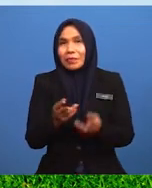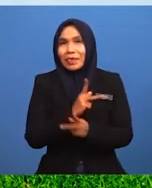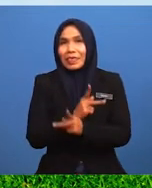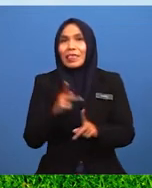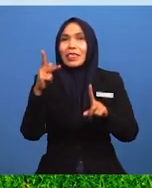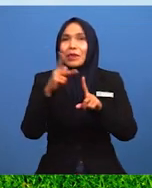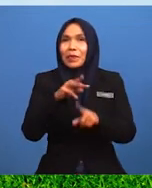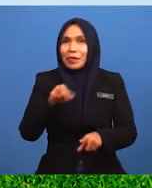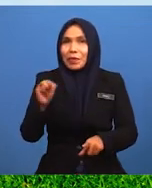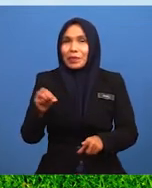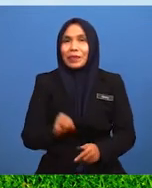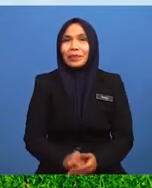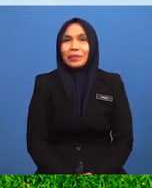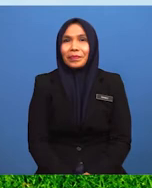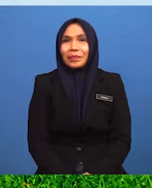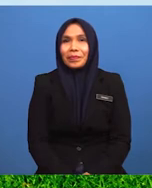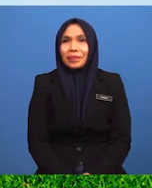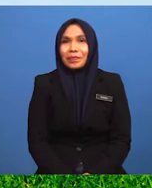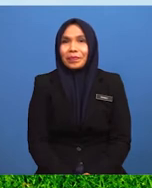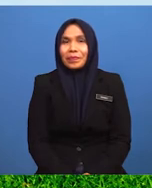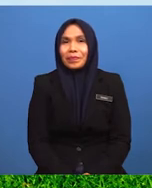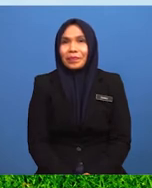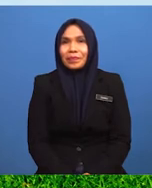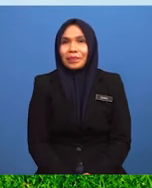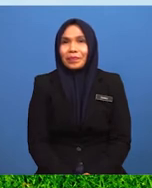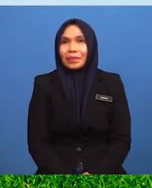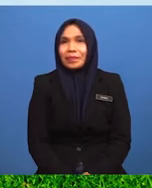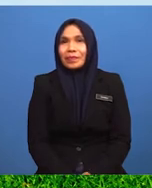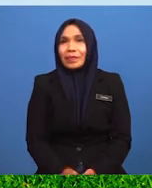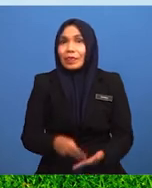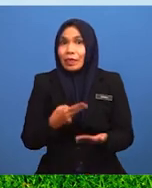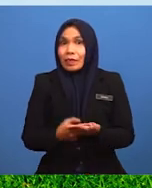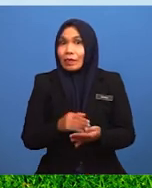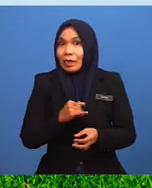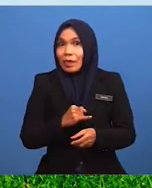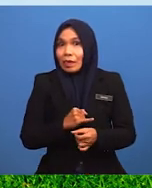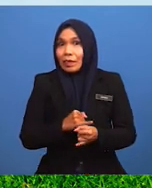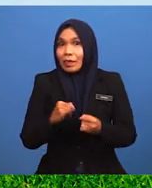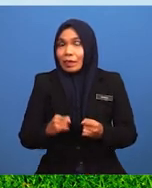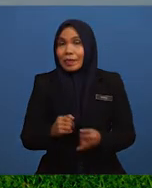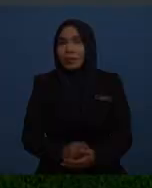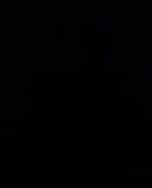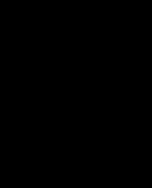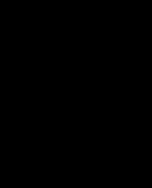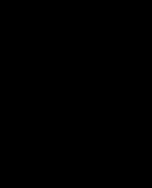kepada murid-murid yang sudi bersama sehingga akhir pembelajaran ini.